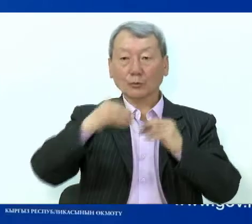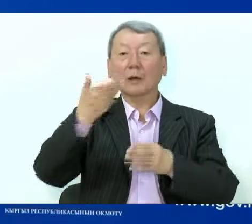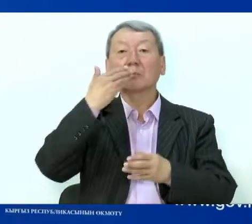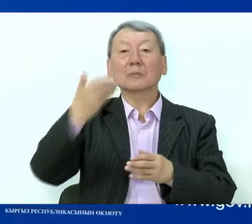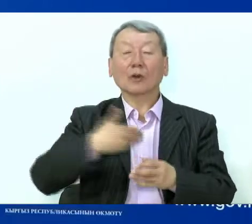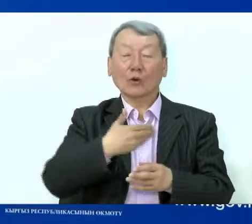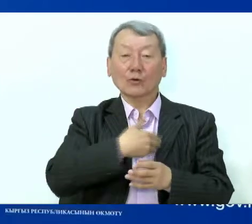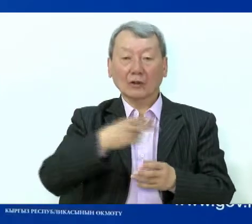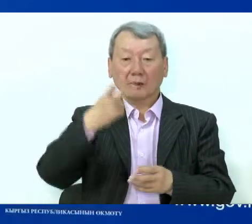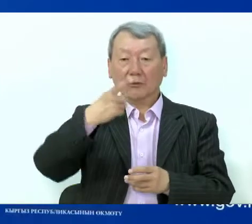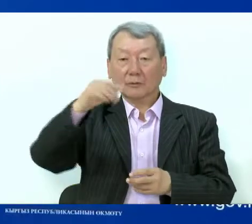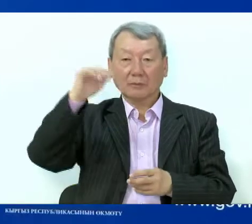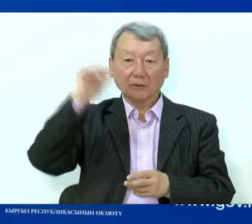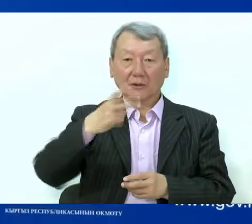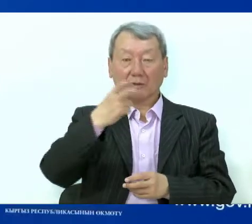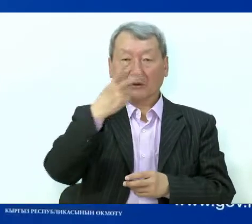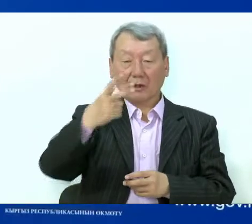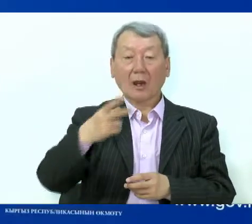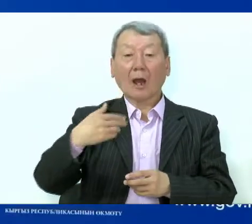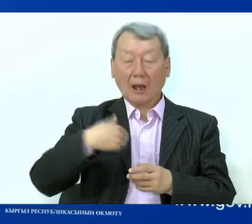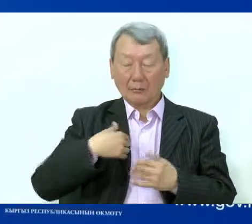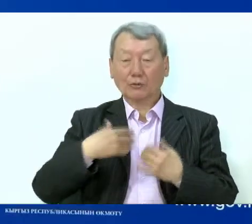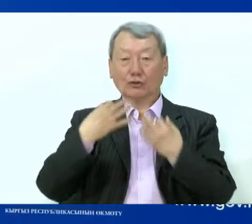запросов 21202, из них